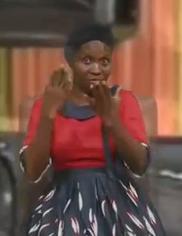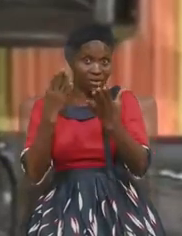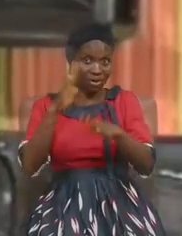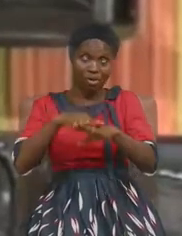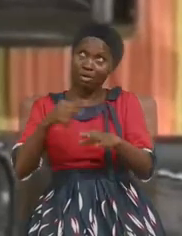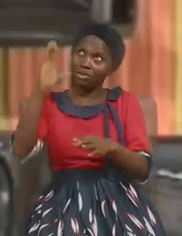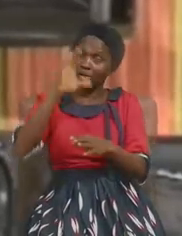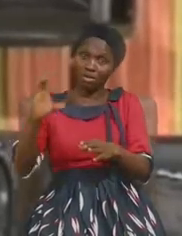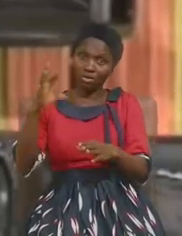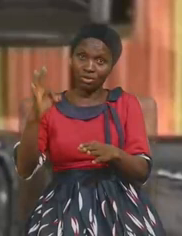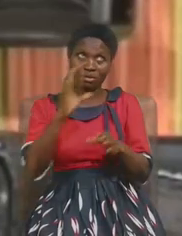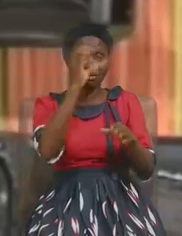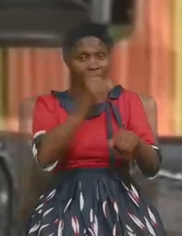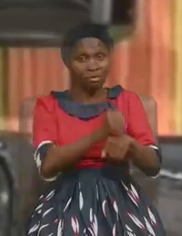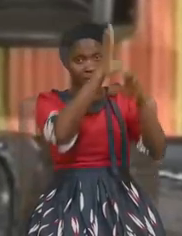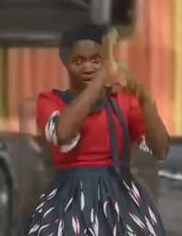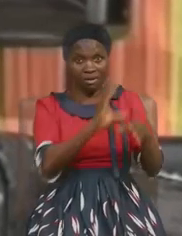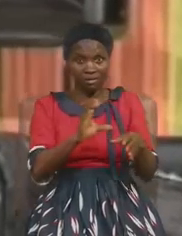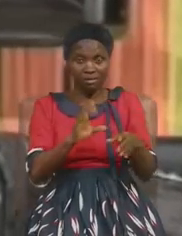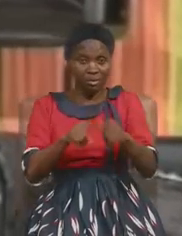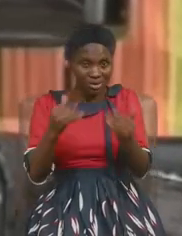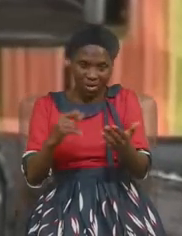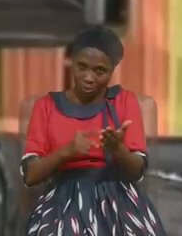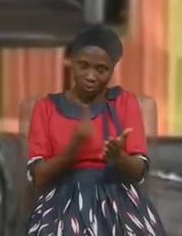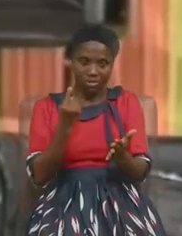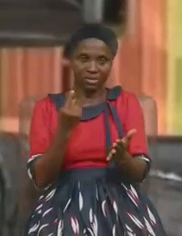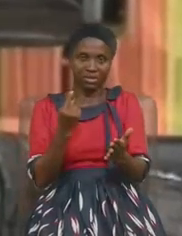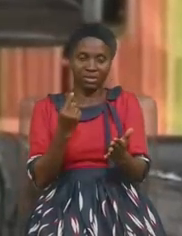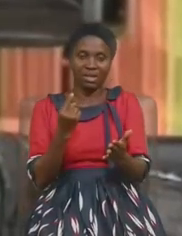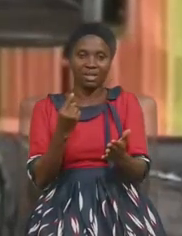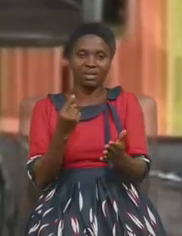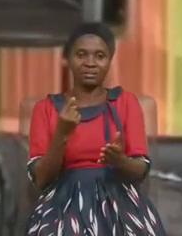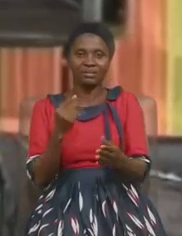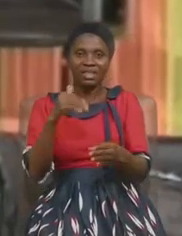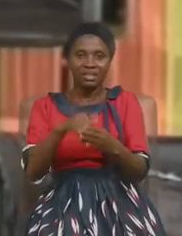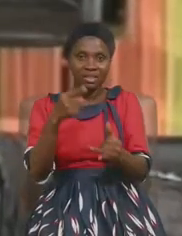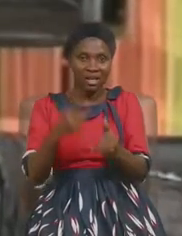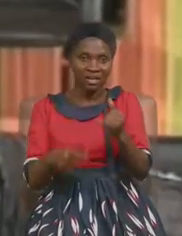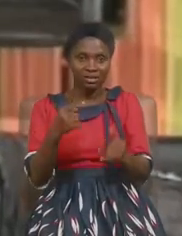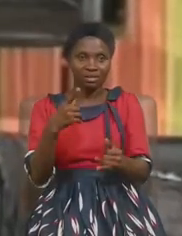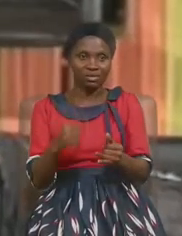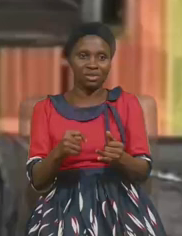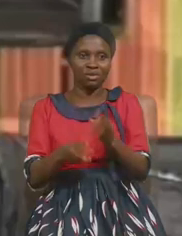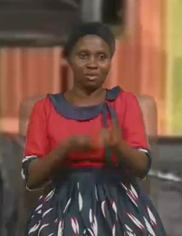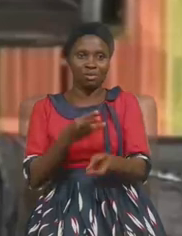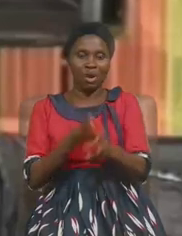du calvaire. Maintenant, à la fin du monde, il est